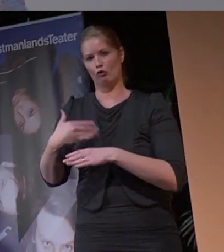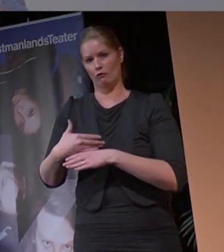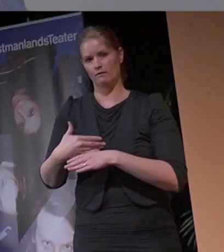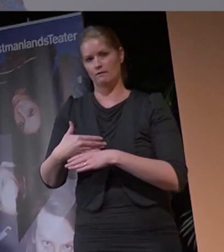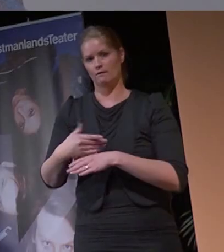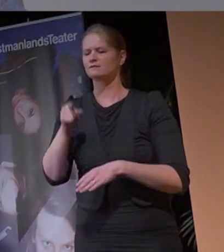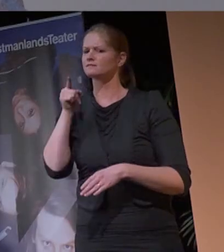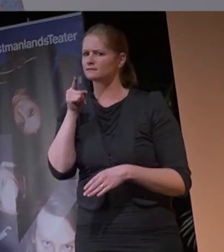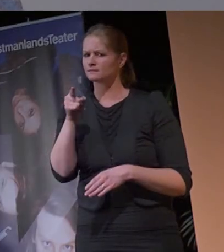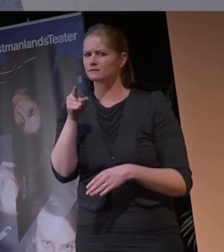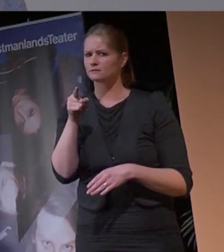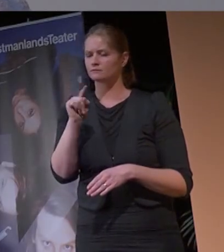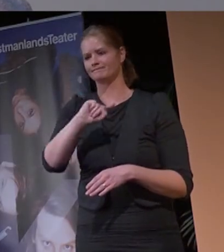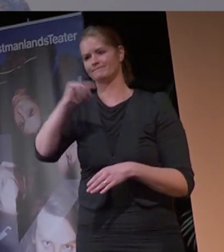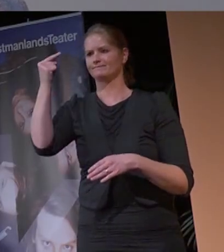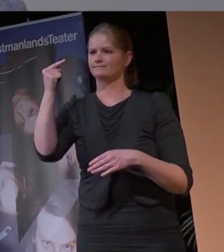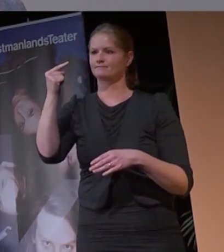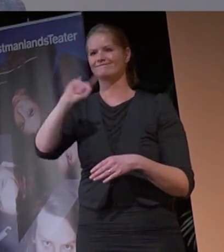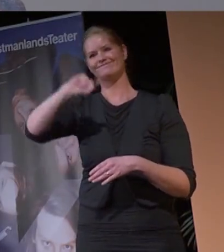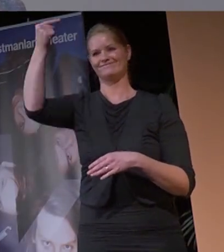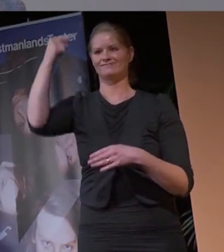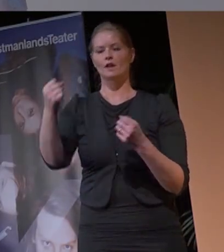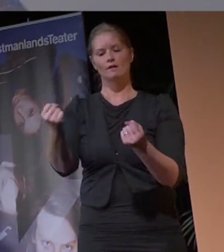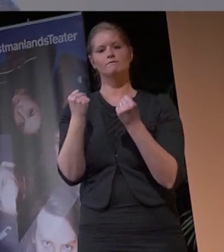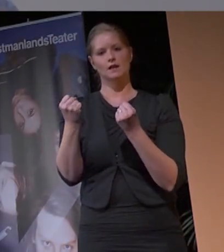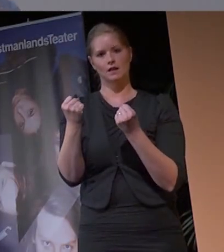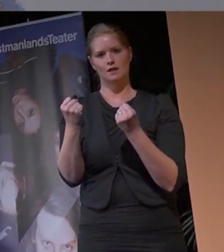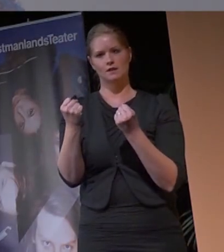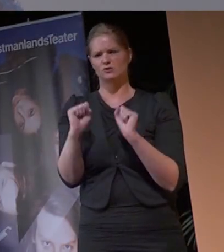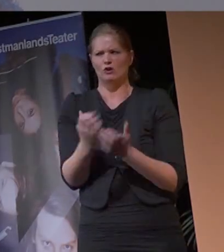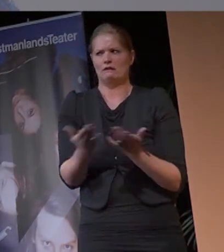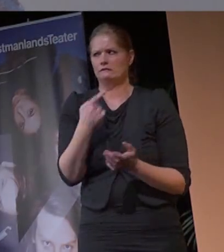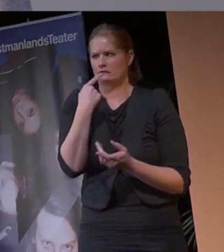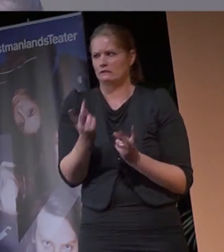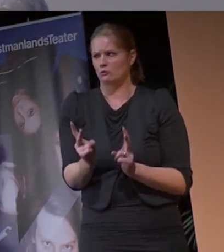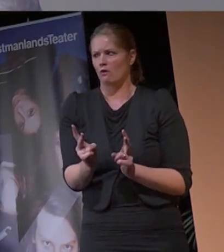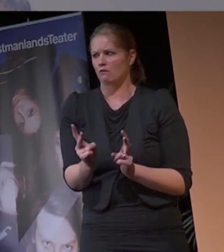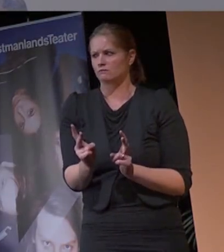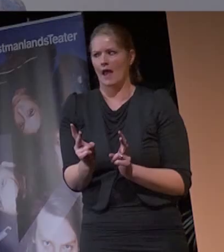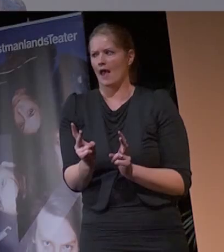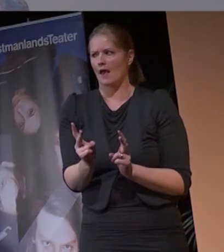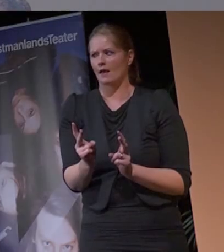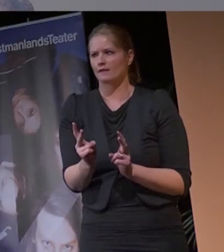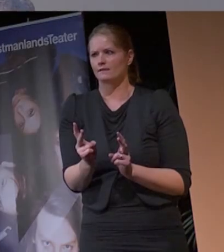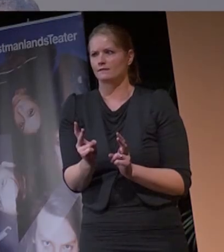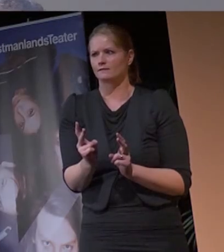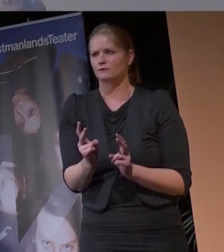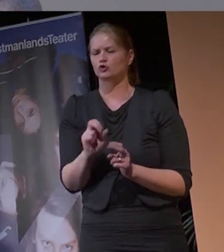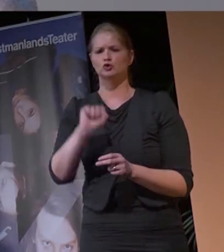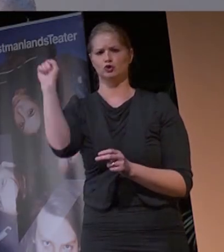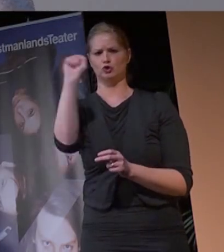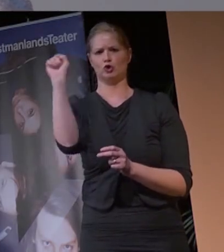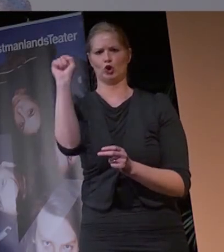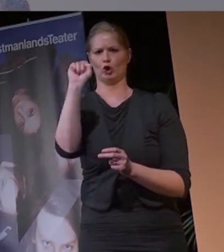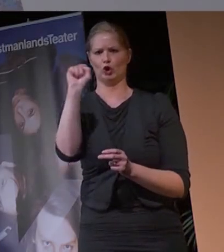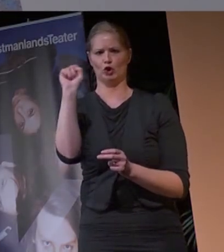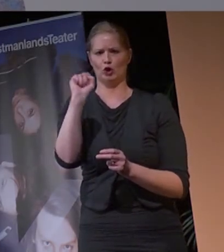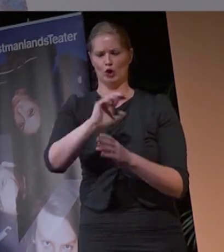Och det viktiga, eller kanske det viktigaste, nej så ska jag inte säga, det får jag äta upp. Jag suddar det om ni ser det här på YouTube, jag tror att jag